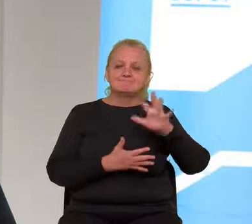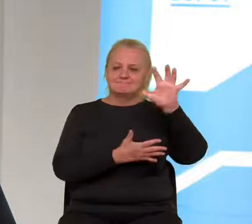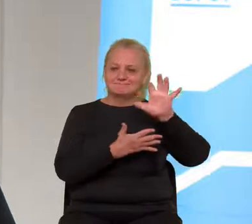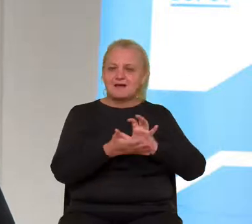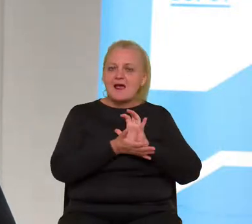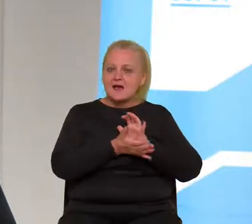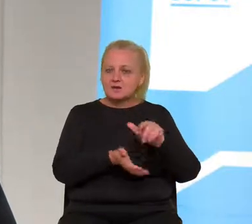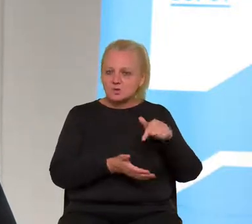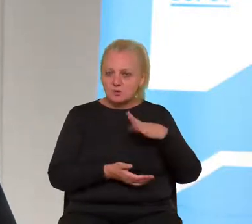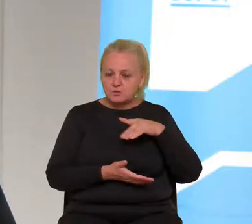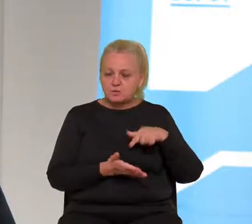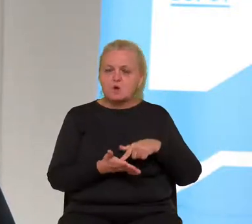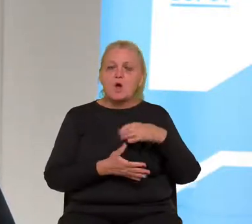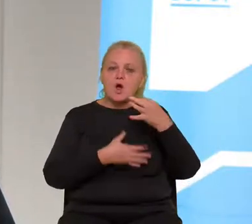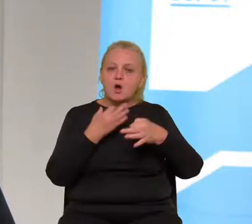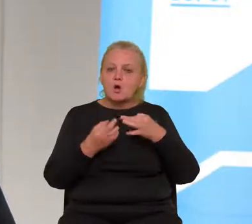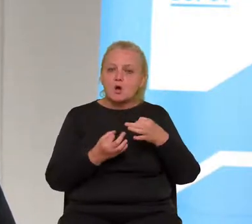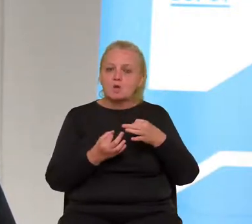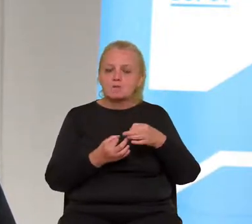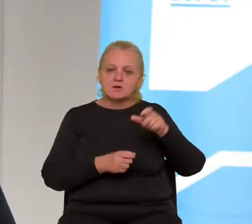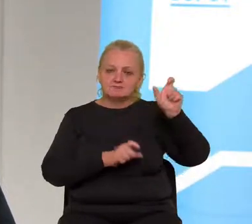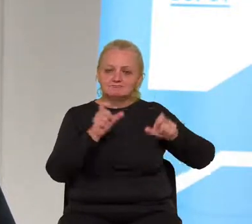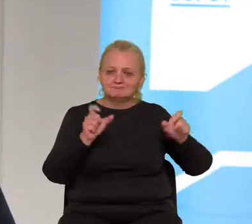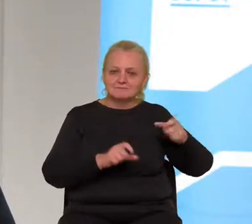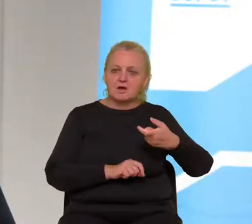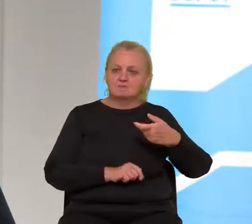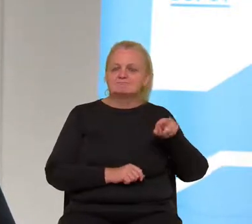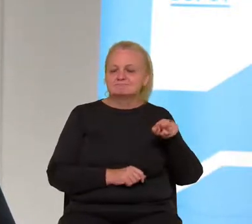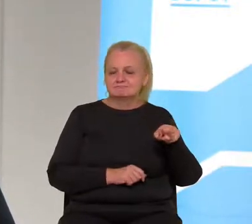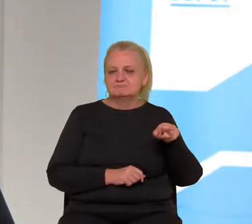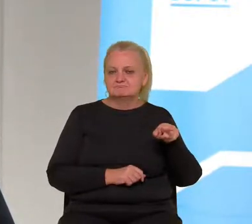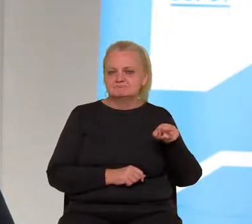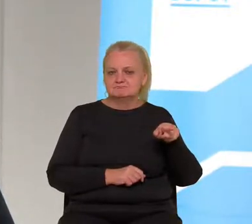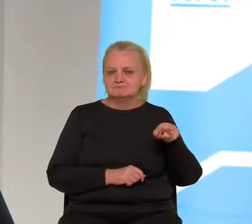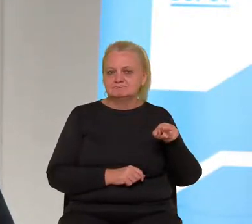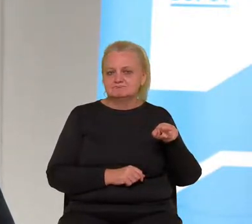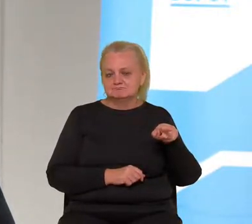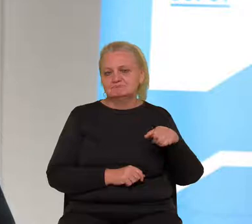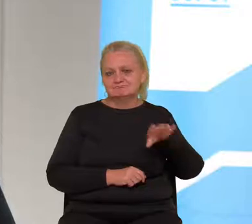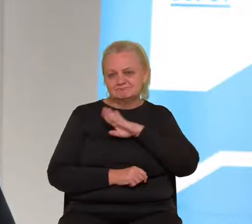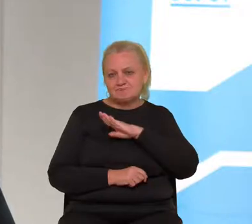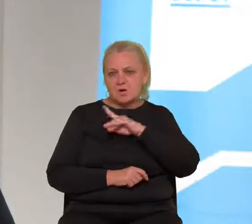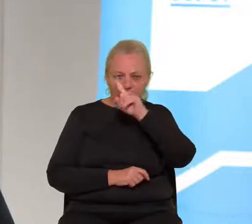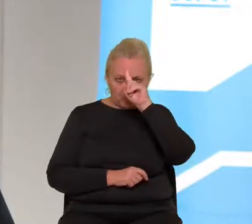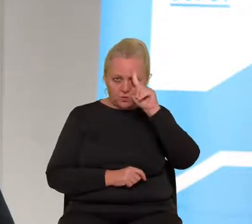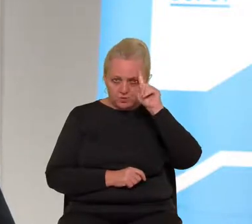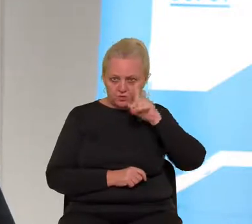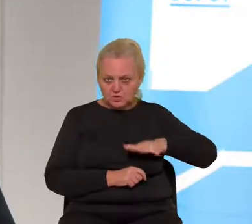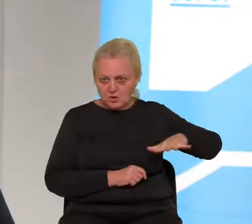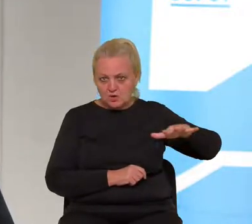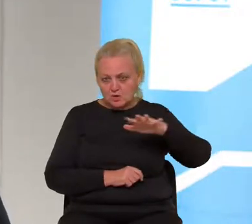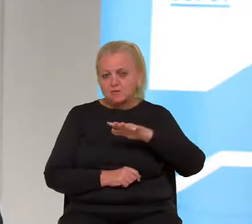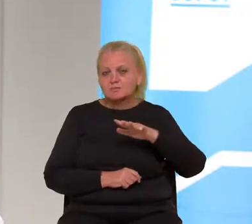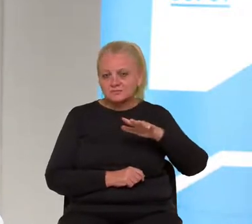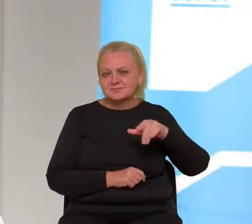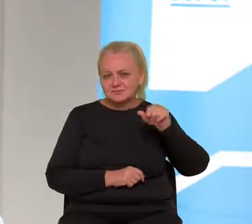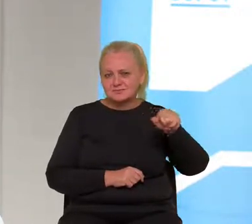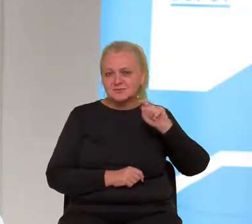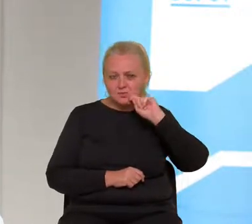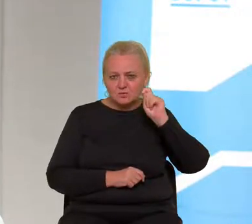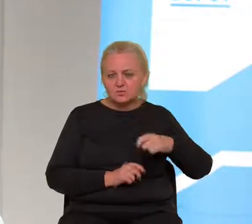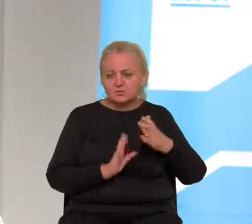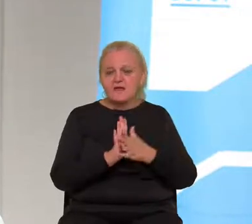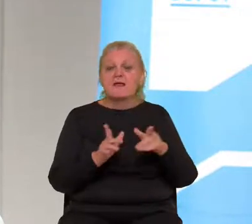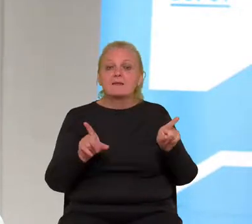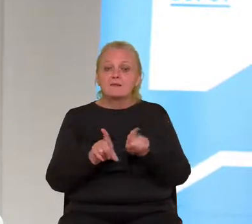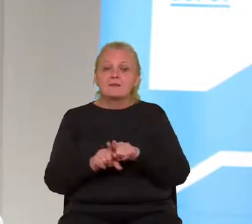o ofiarach wojny w Ukrainie i opowiadał o rosyjskich